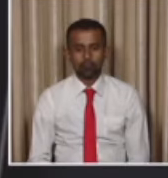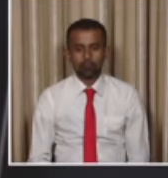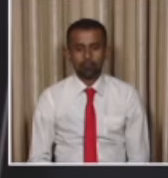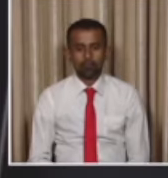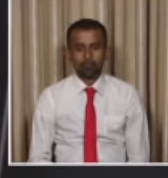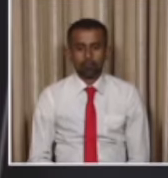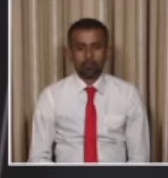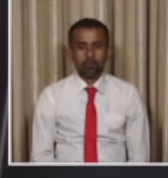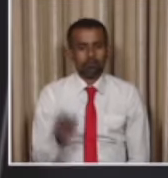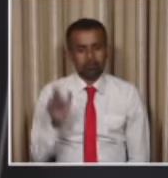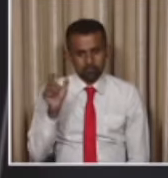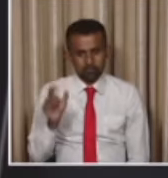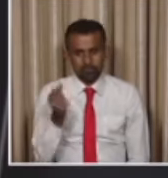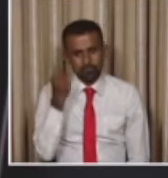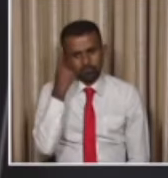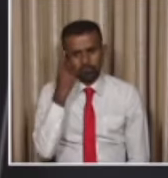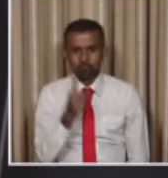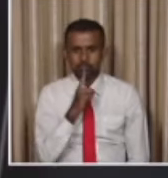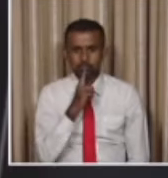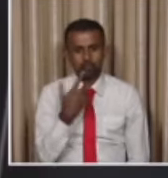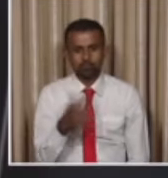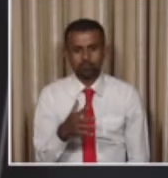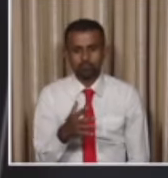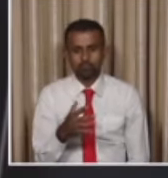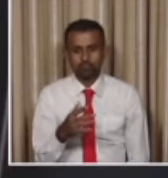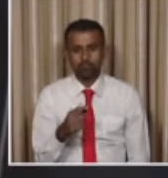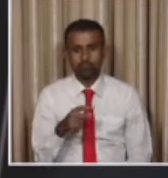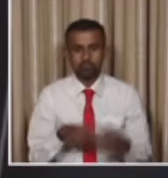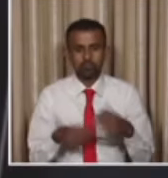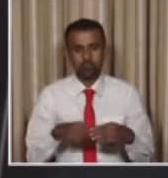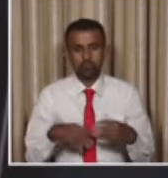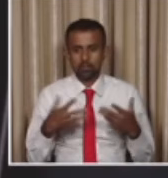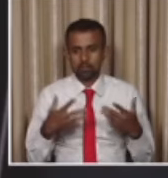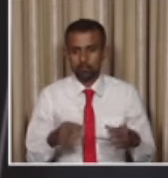ඒක එතුමාගේ අදහසේ එතුමා කියලා තියෙනවා මේ